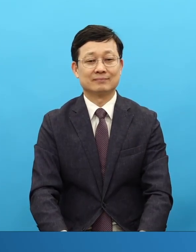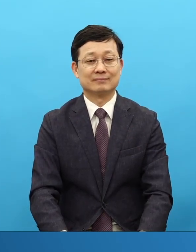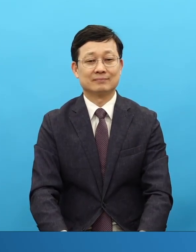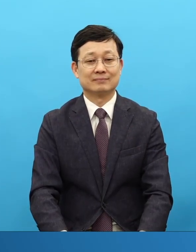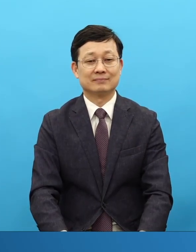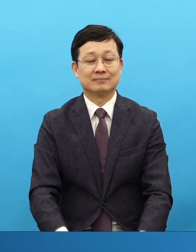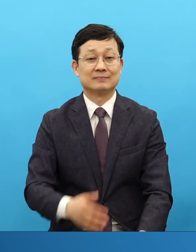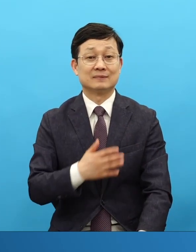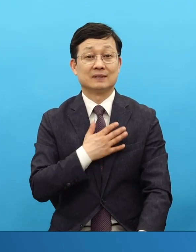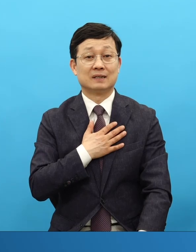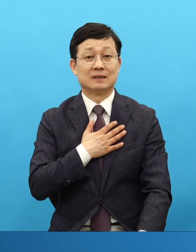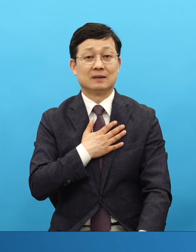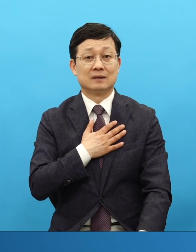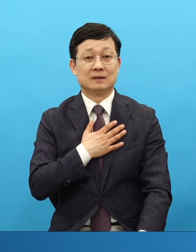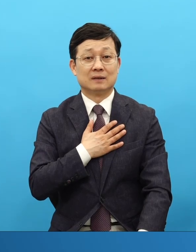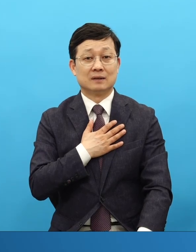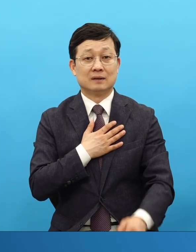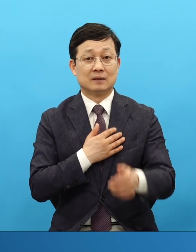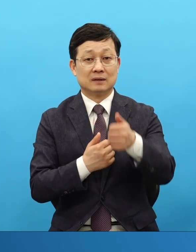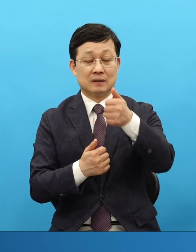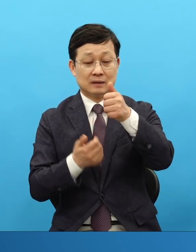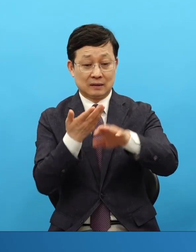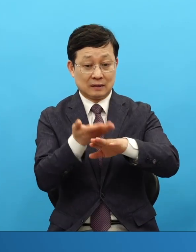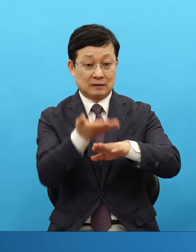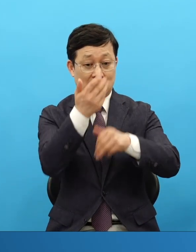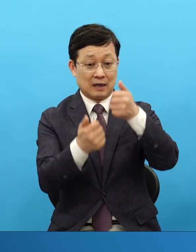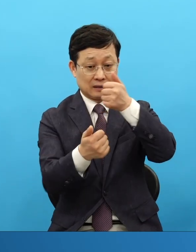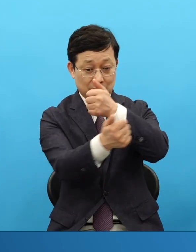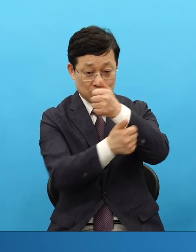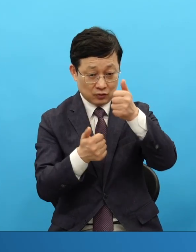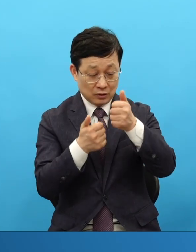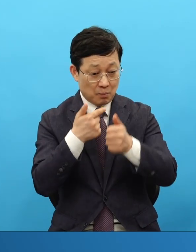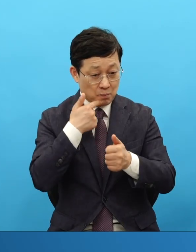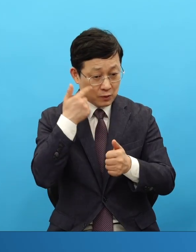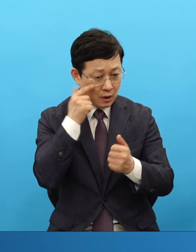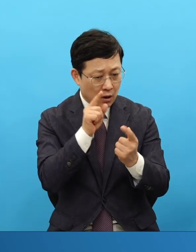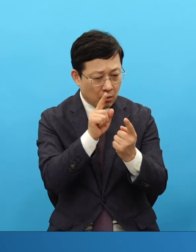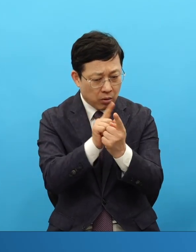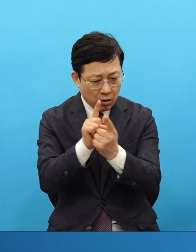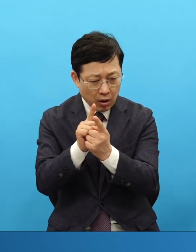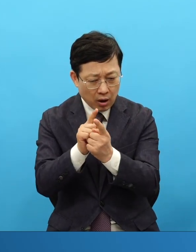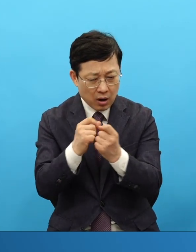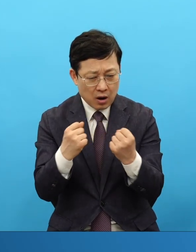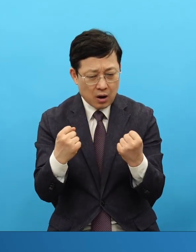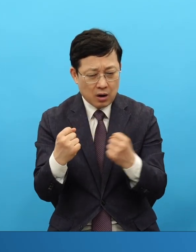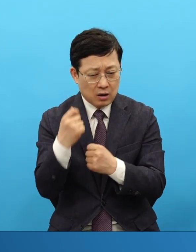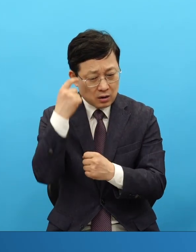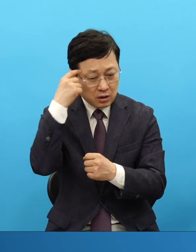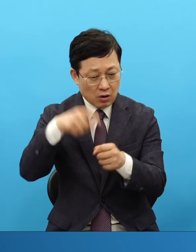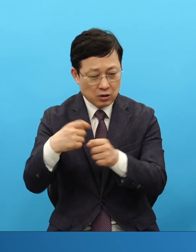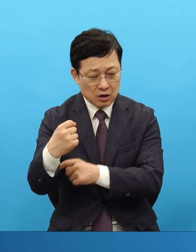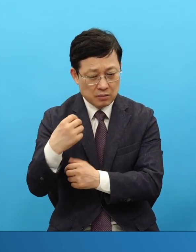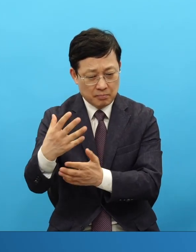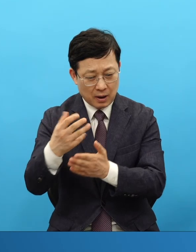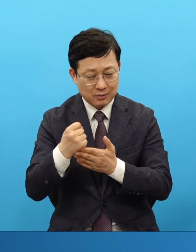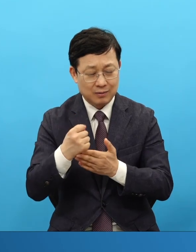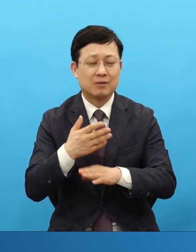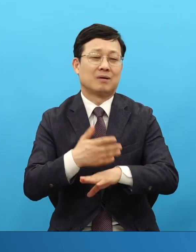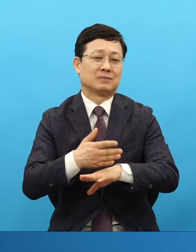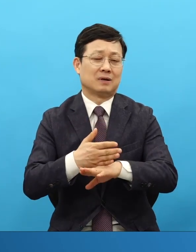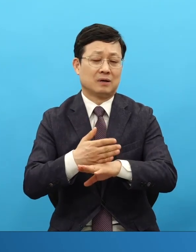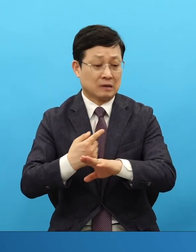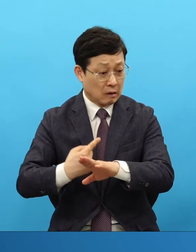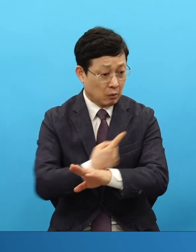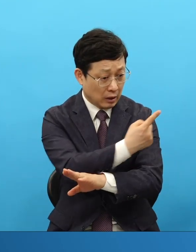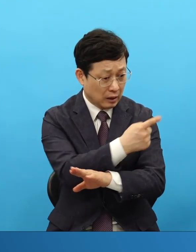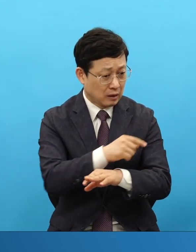이 상임위원 어른들 만나면서요. 나 영적 힘 얻은 게 많아요. And there's so many spiritual strengths I receive meeting with our 그 외에는 board.